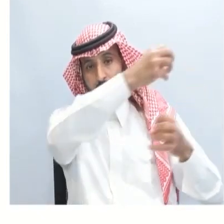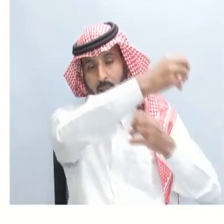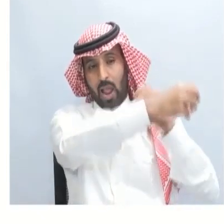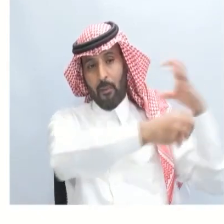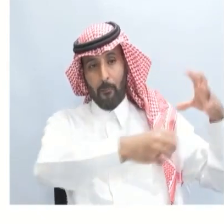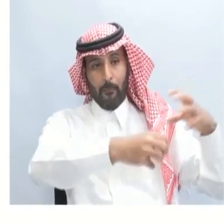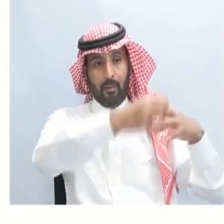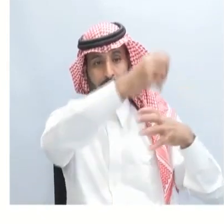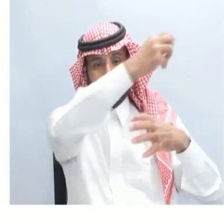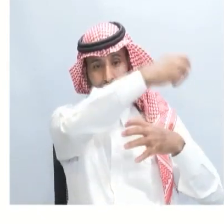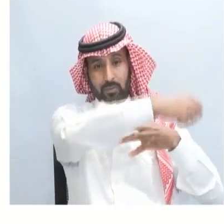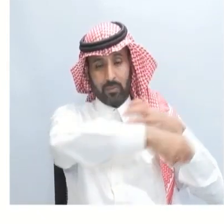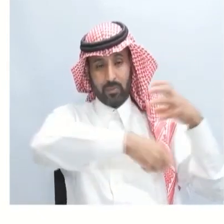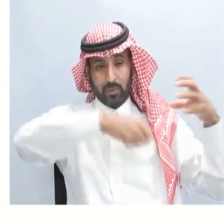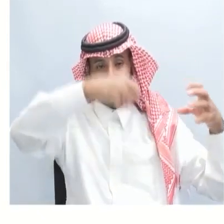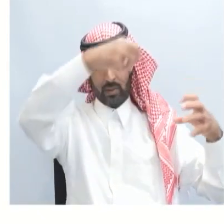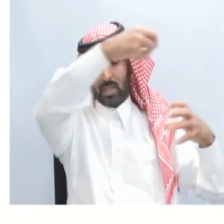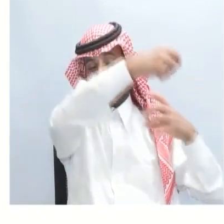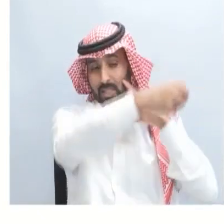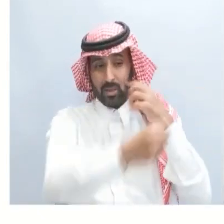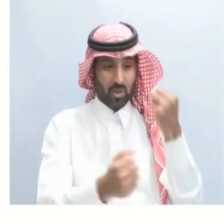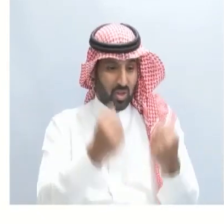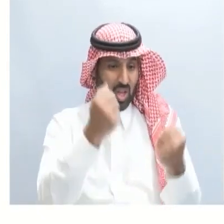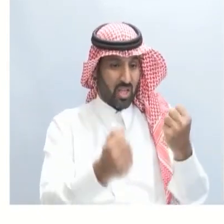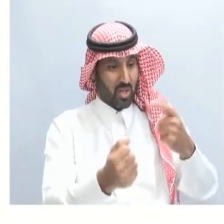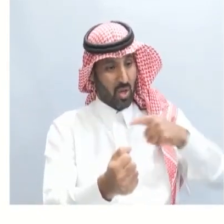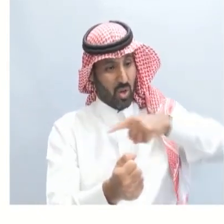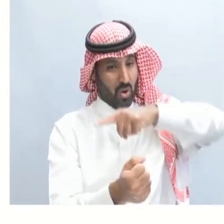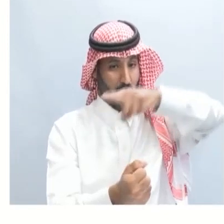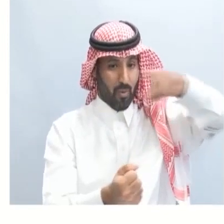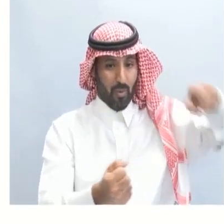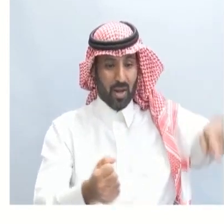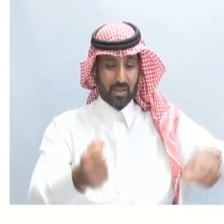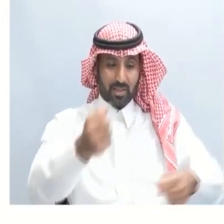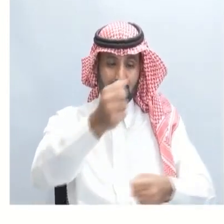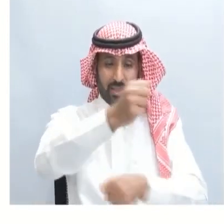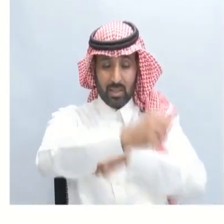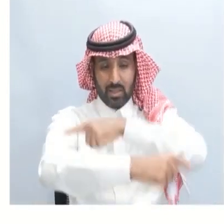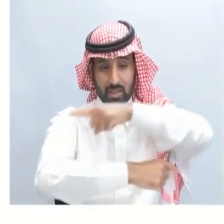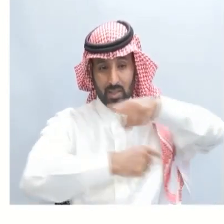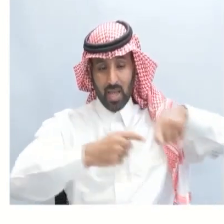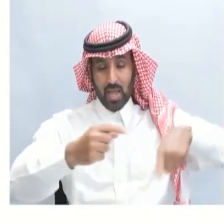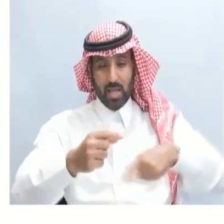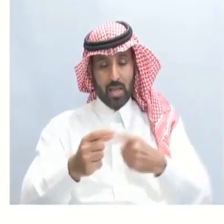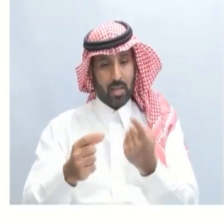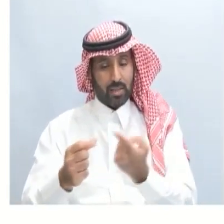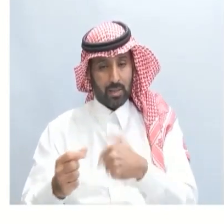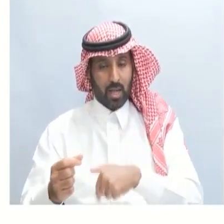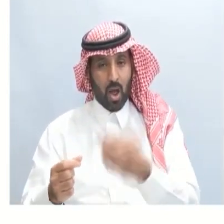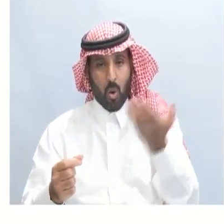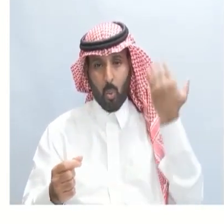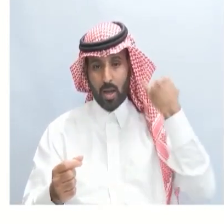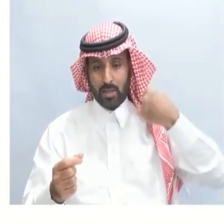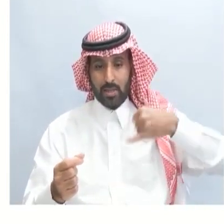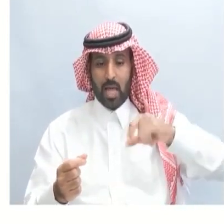عندما يسير على دوار مثل سياره تسري او تمشي في دوار هذا اخذناه في اول ثانوي حركه دائريه نحن الان في الصف